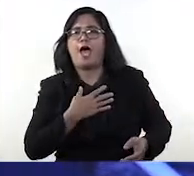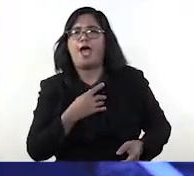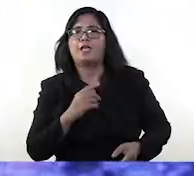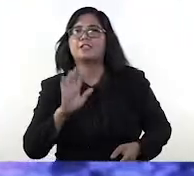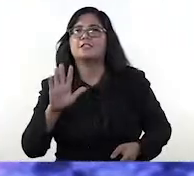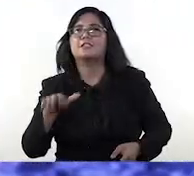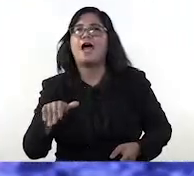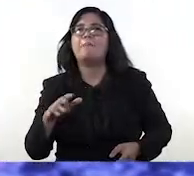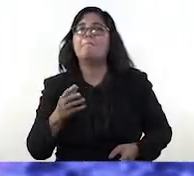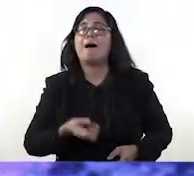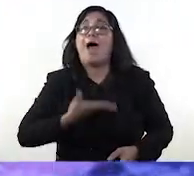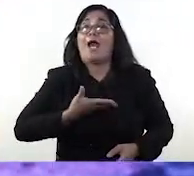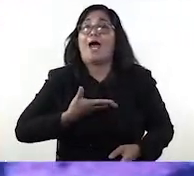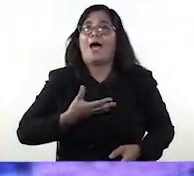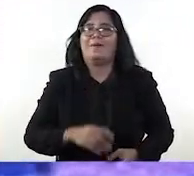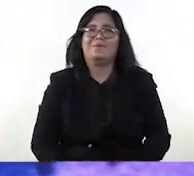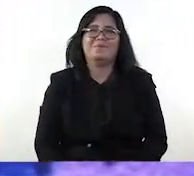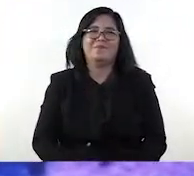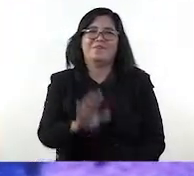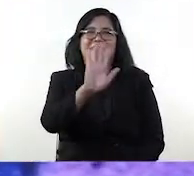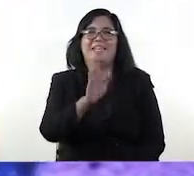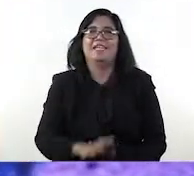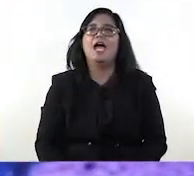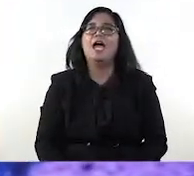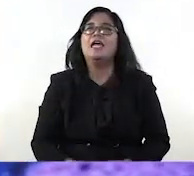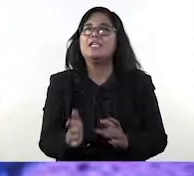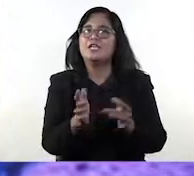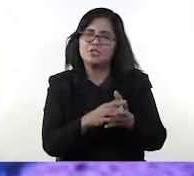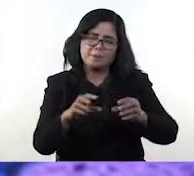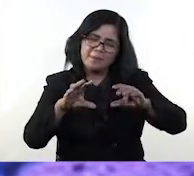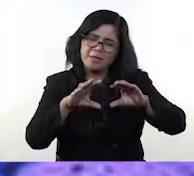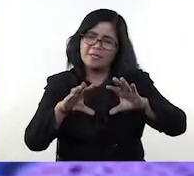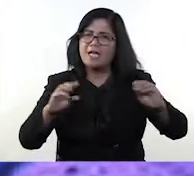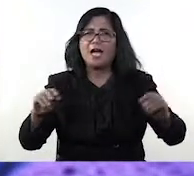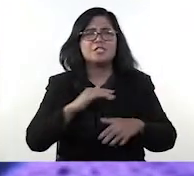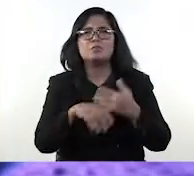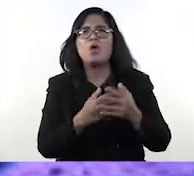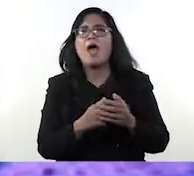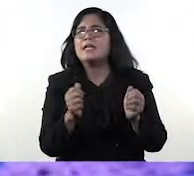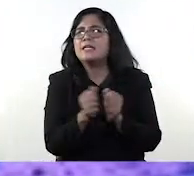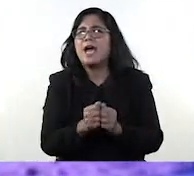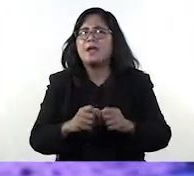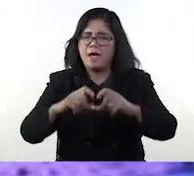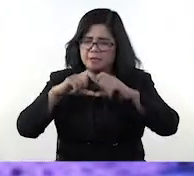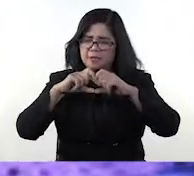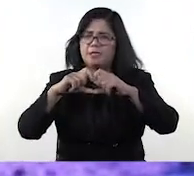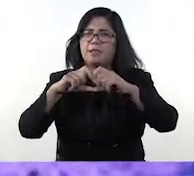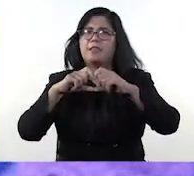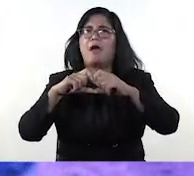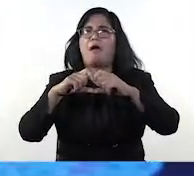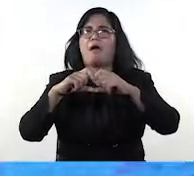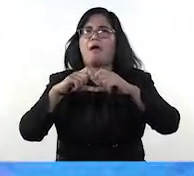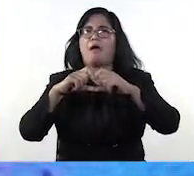Ah tapi Yesus mengerjakan itu Out of Love Hai jelas yah di dalam